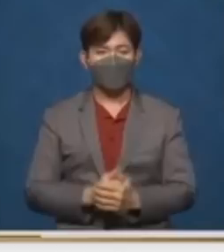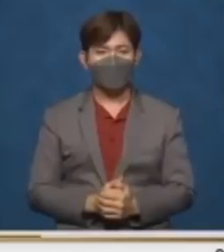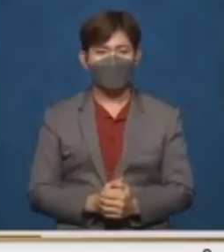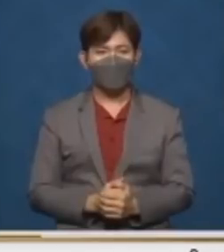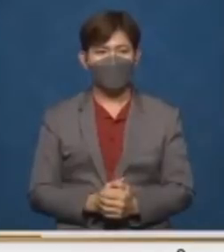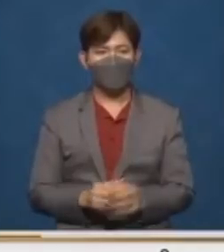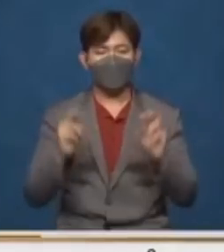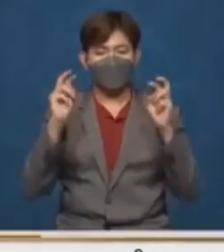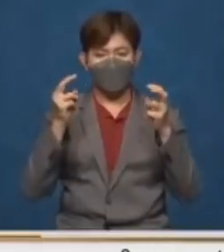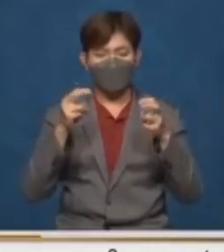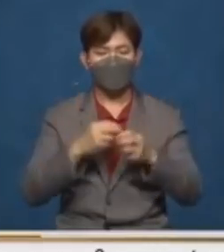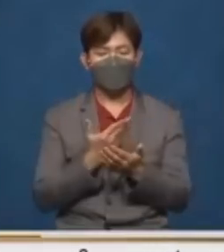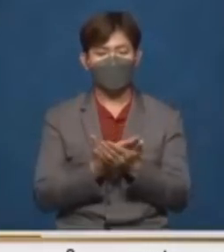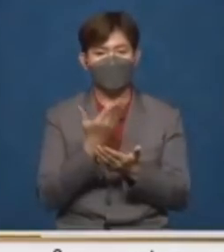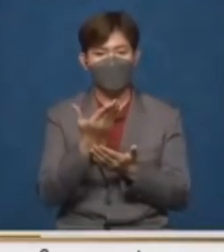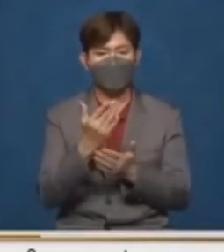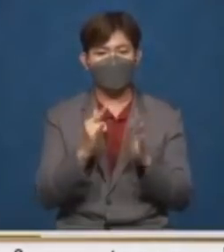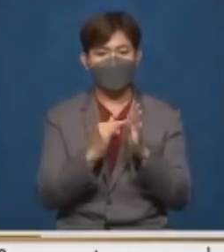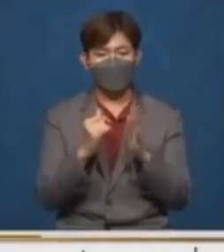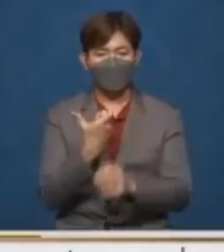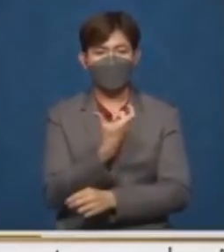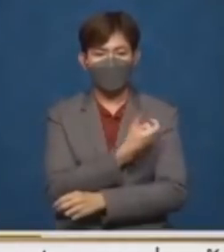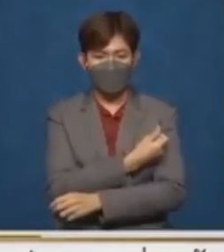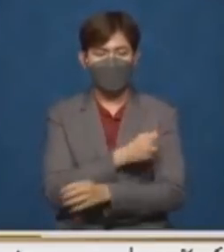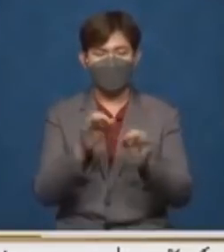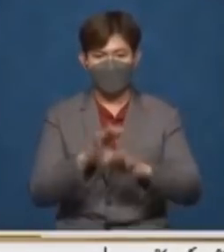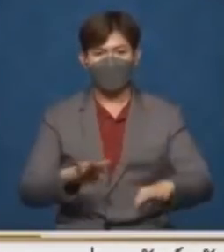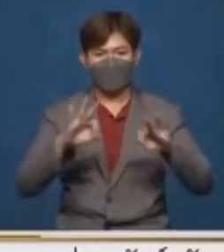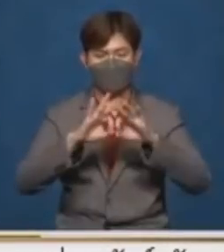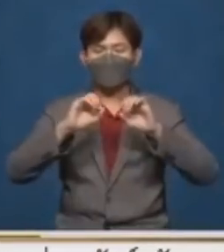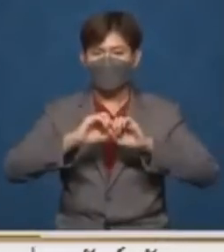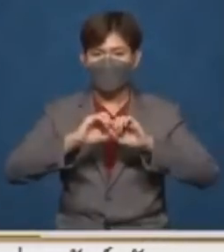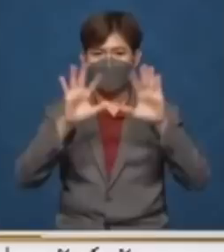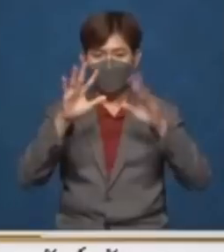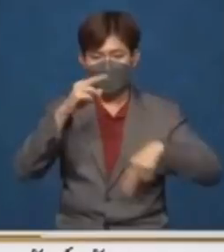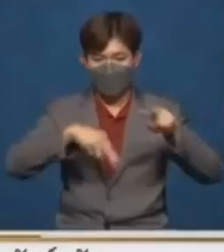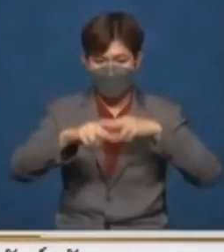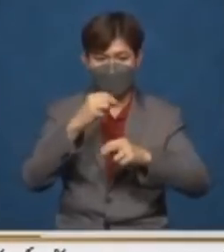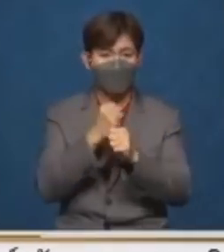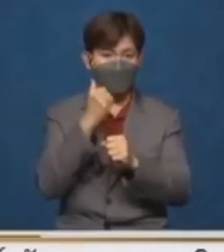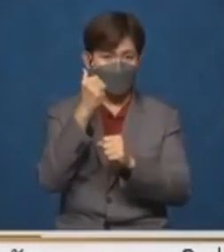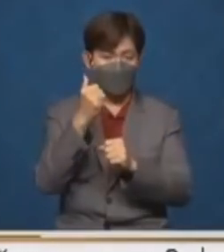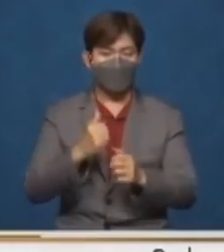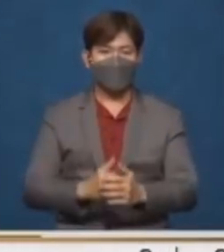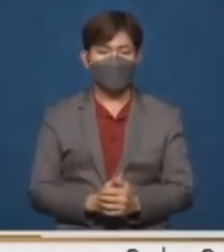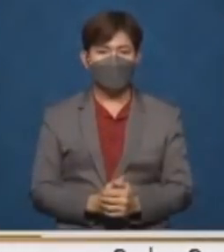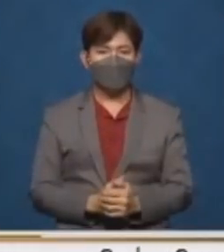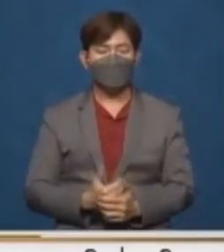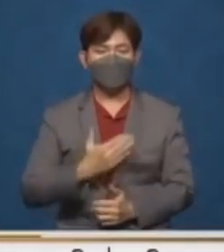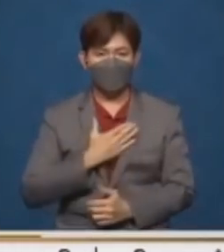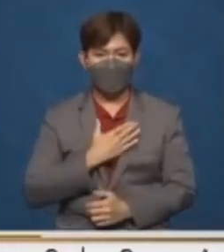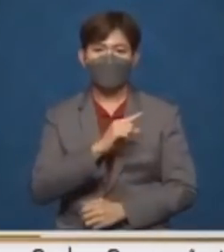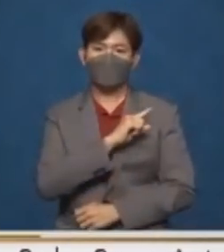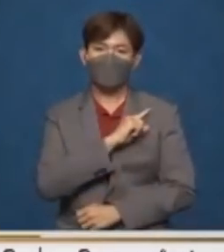ในเรื่องการจัดหาจัดซื้อวัคซีนต้องมีความโปรงใสโรีก็ผมขอรับ